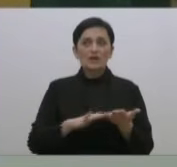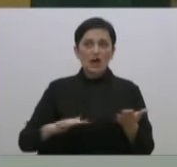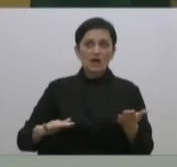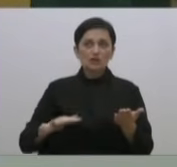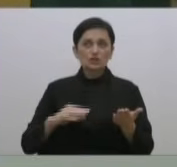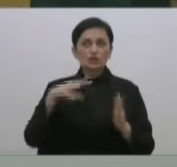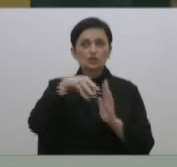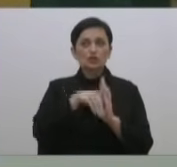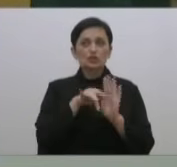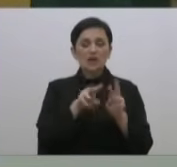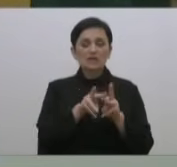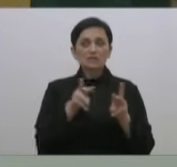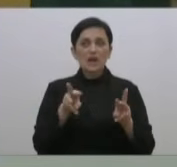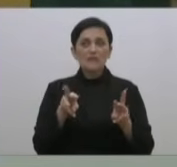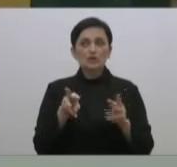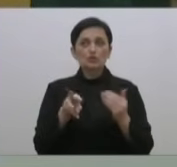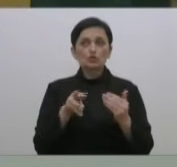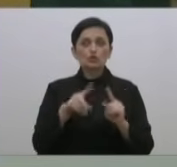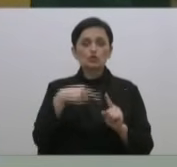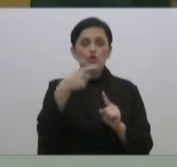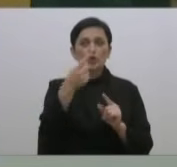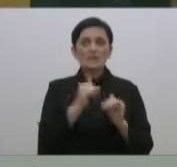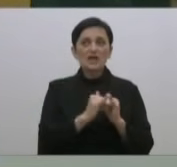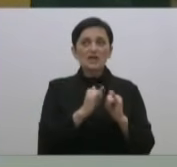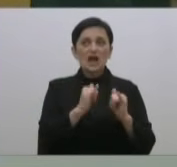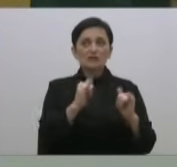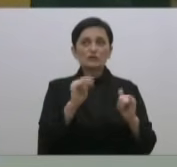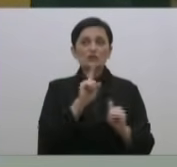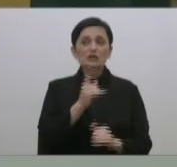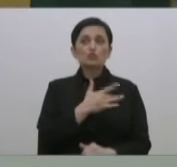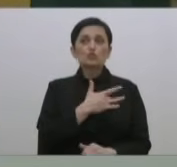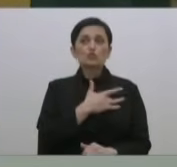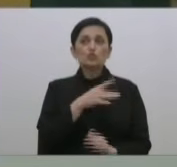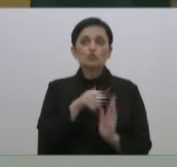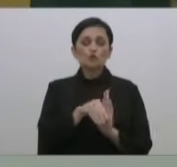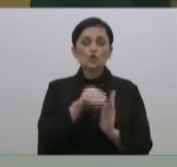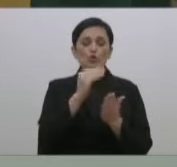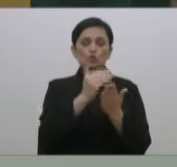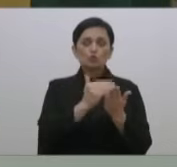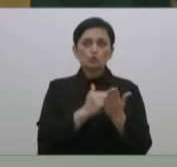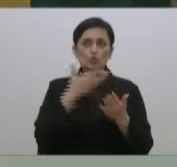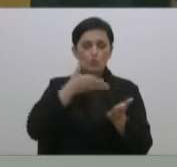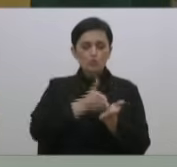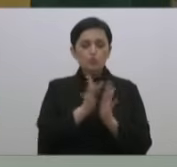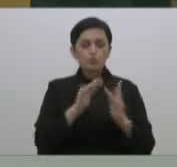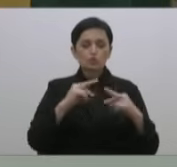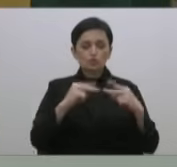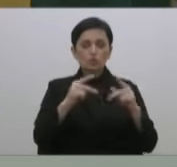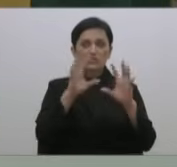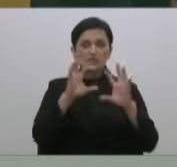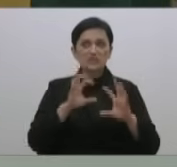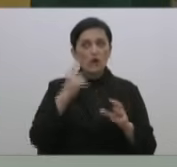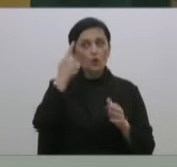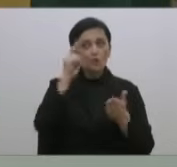გაგრძელდება შინაგან საქმეთა სამინისტროს შემდგომი განვითარება, რაც გულისხმობს როგორც სტრუქტურულ და ფუნქციურ ცვლილებებს, ისე